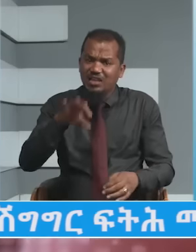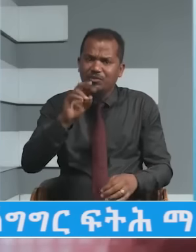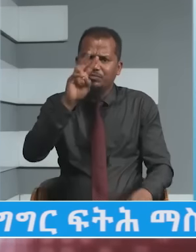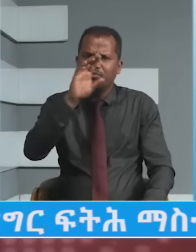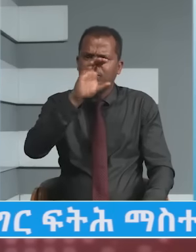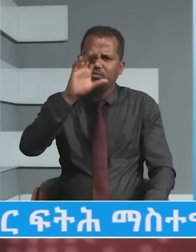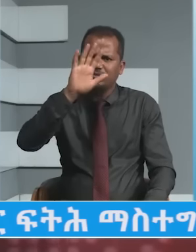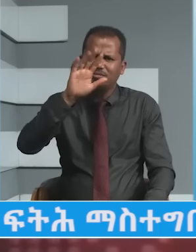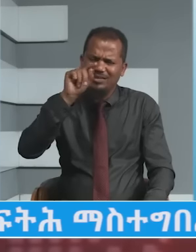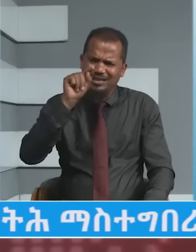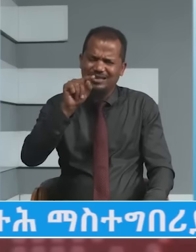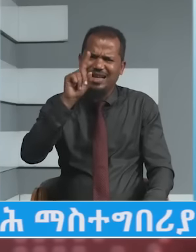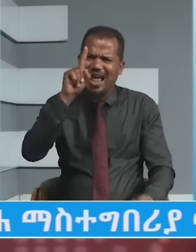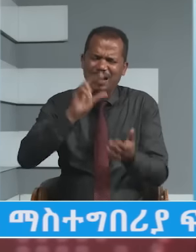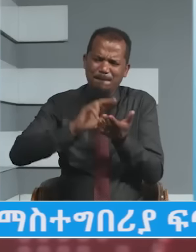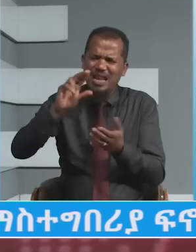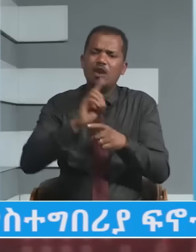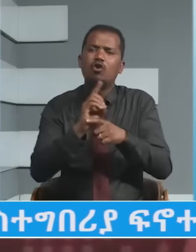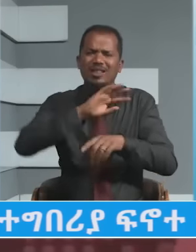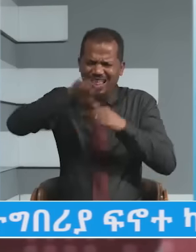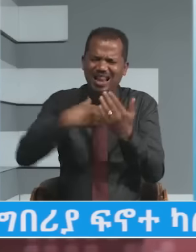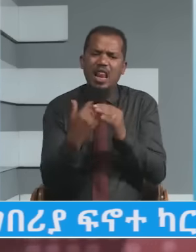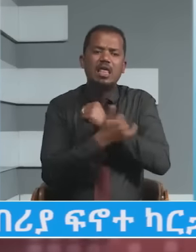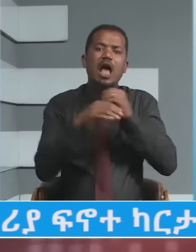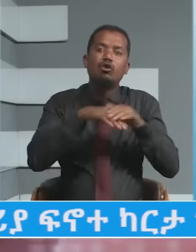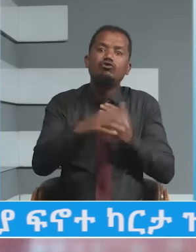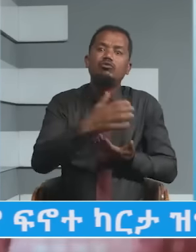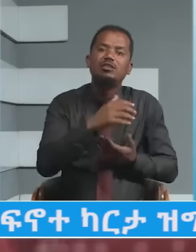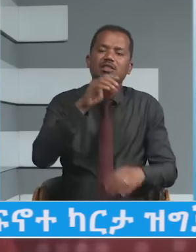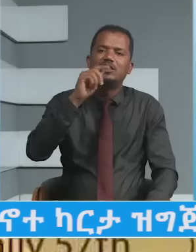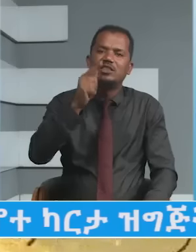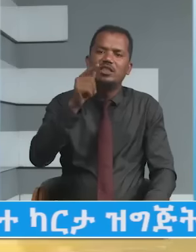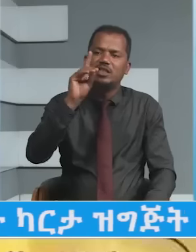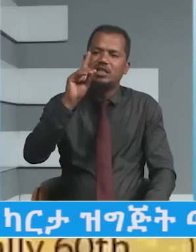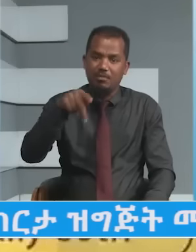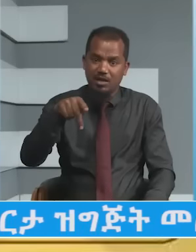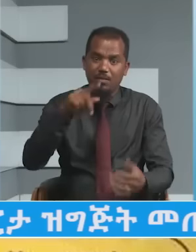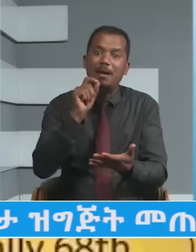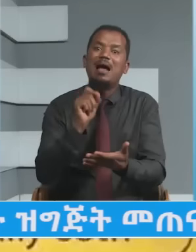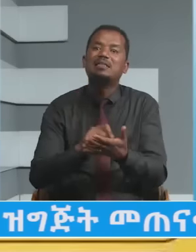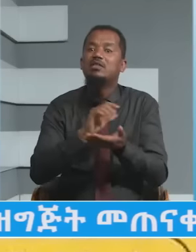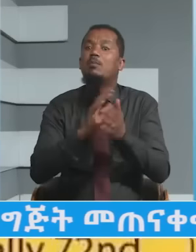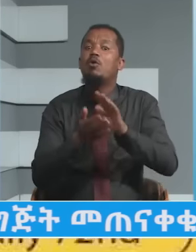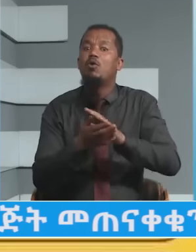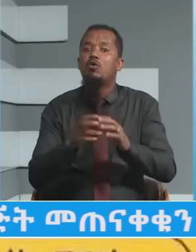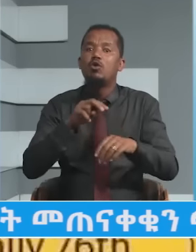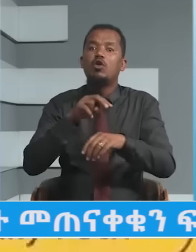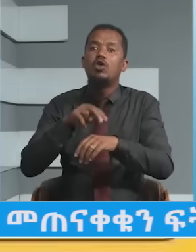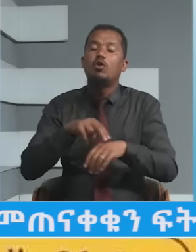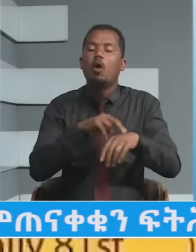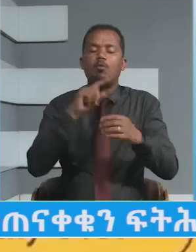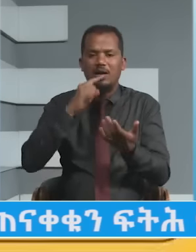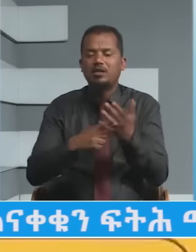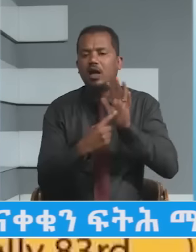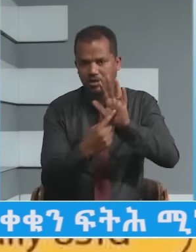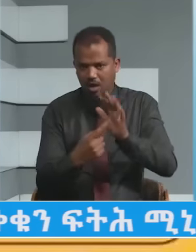የያዘችው 205.1 ቢሊዮን ዶላር ጠቅላላ የሀገር ውስጥ ምርት GDP በማስመዝገብ መሆኑን የተቋሙ